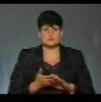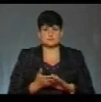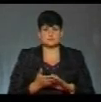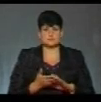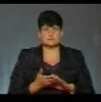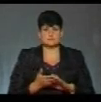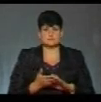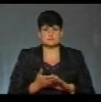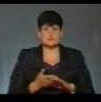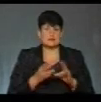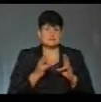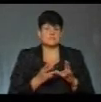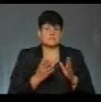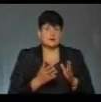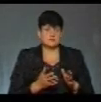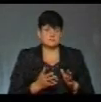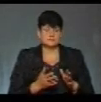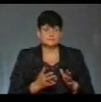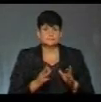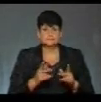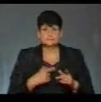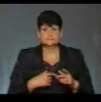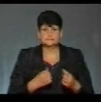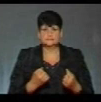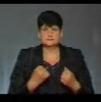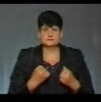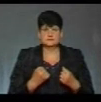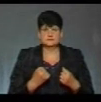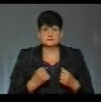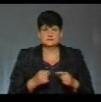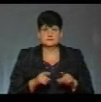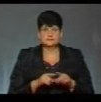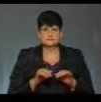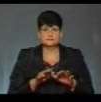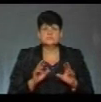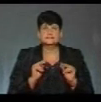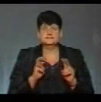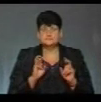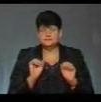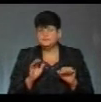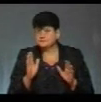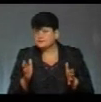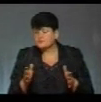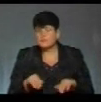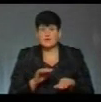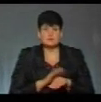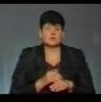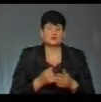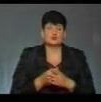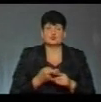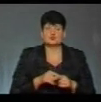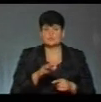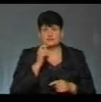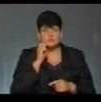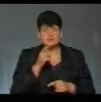ну, небезпечних, так, як себе убезпечити і взагалі, що такі дії, чим вони можуть загрожити. Тобто, фактично, до цього віку у